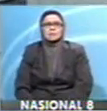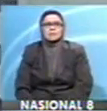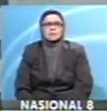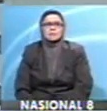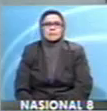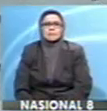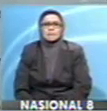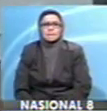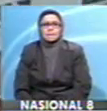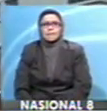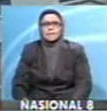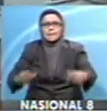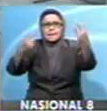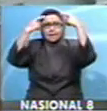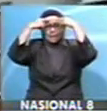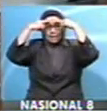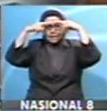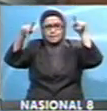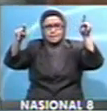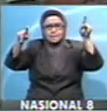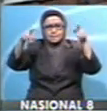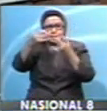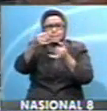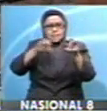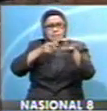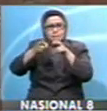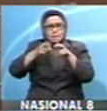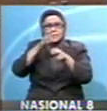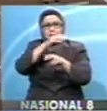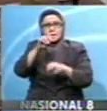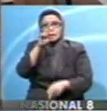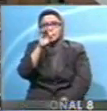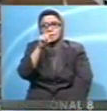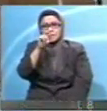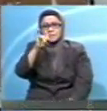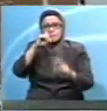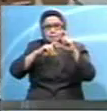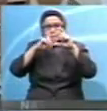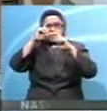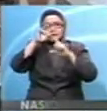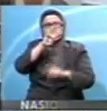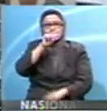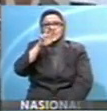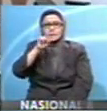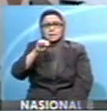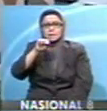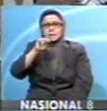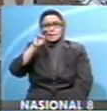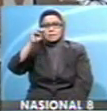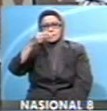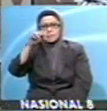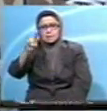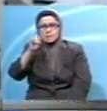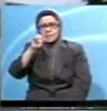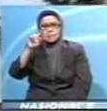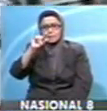penyewa pengarah jabatan pengurusan perumahan dan pembangunan komuniti dbkl Wan Mohamad Ghazali Nor memaklumkan langkah mengeluarkan